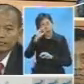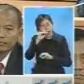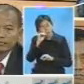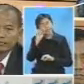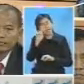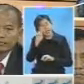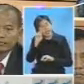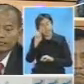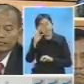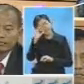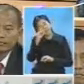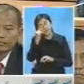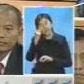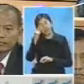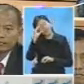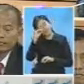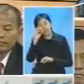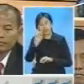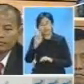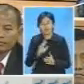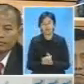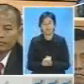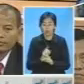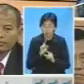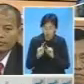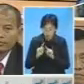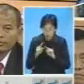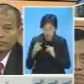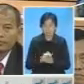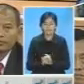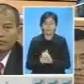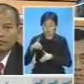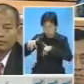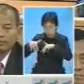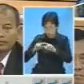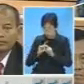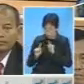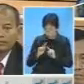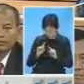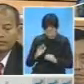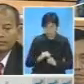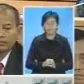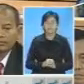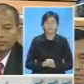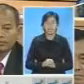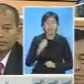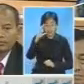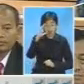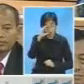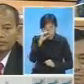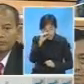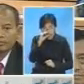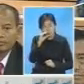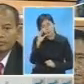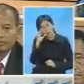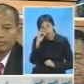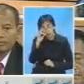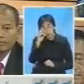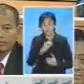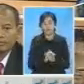นผมก็ไปบอกครับว่าพี่น้องที่รักครับในสิ่งที่เกิดขึ้นเมื่อตอนหัวค่ำนั้นเป็น